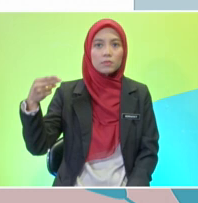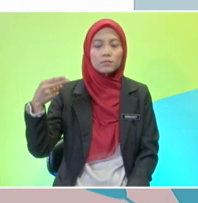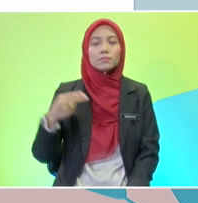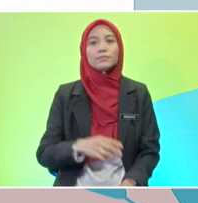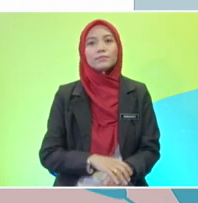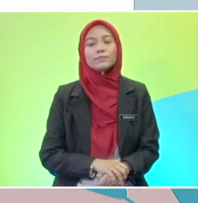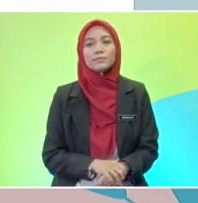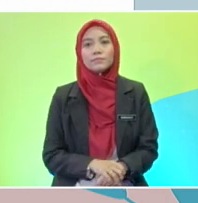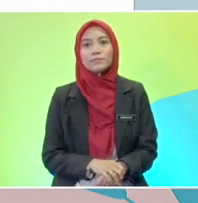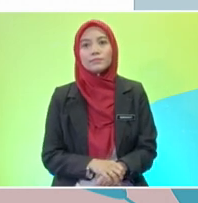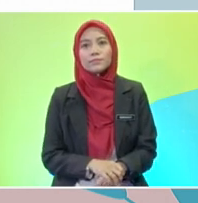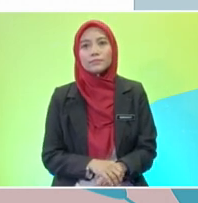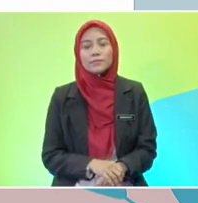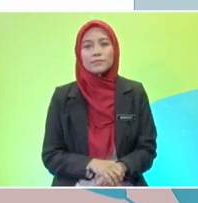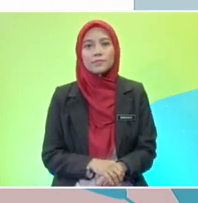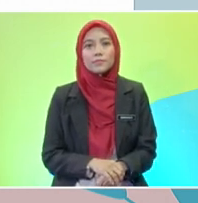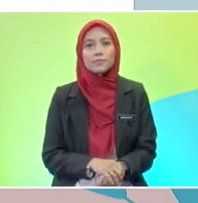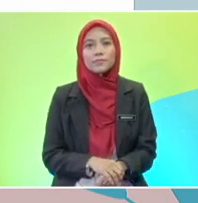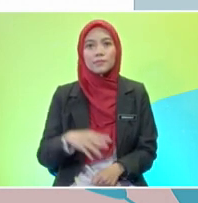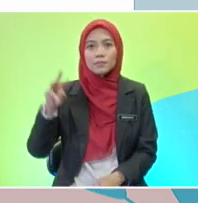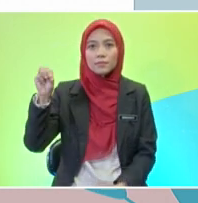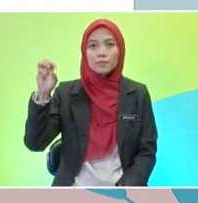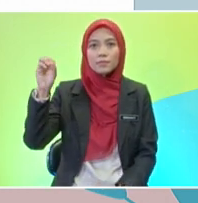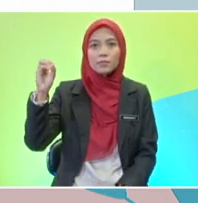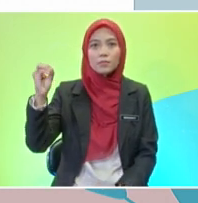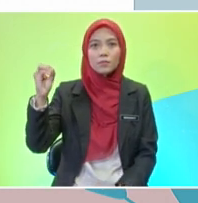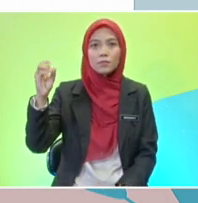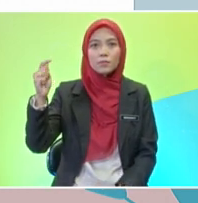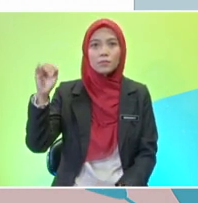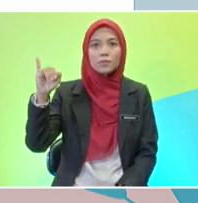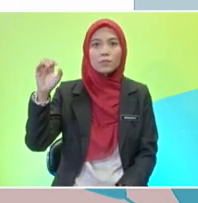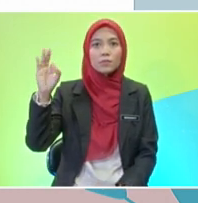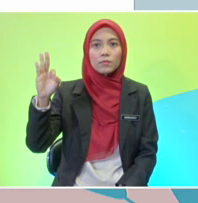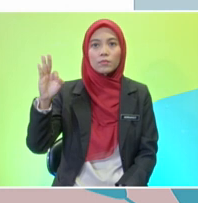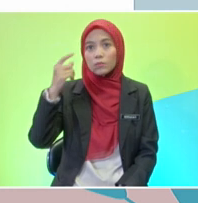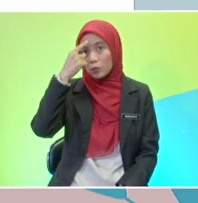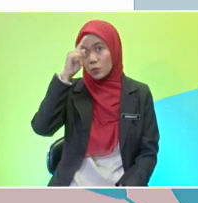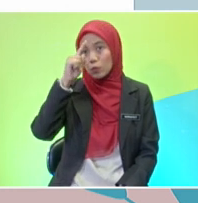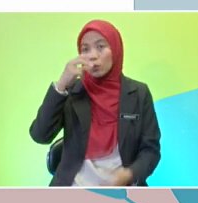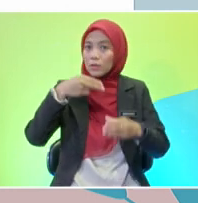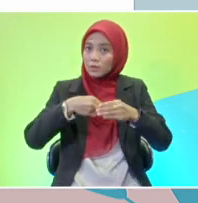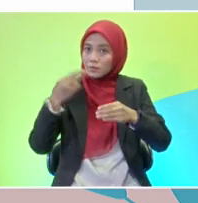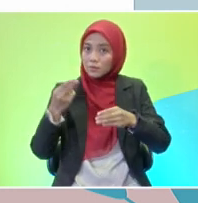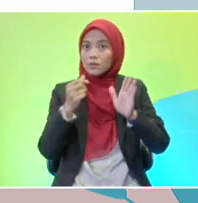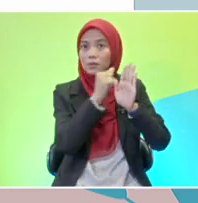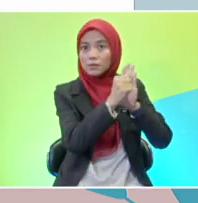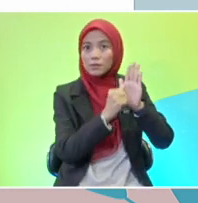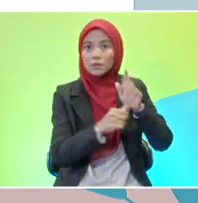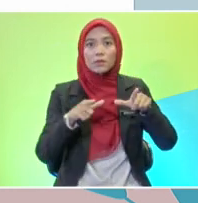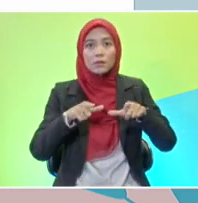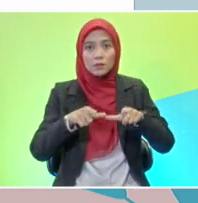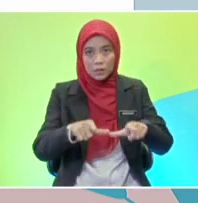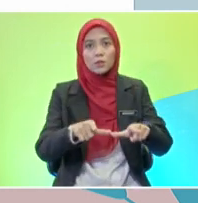seterusnya motif ukiran kayu untuk menghasilkan ukiran kayu ini kita ada banyak motif ya